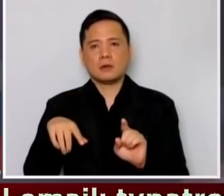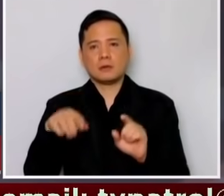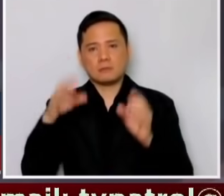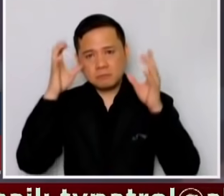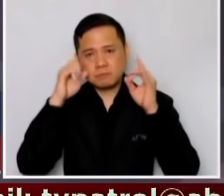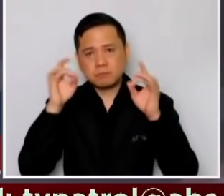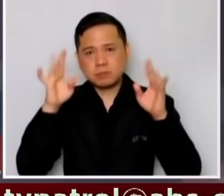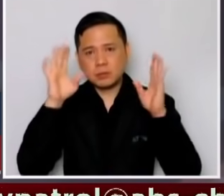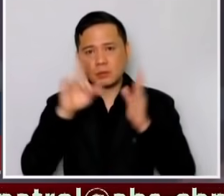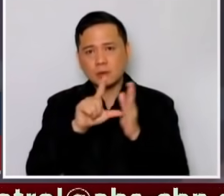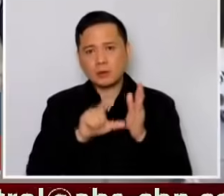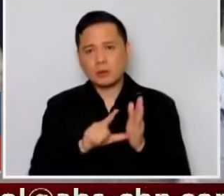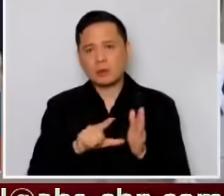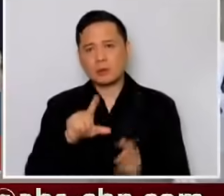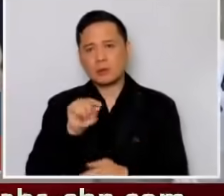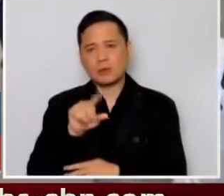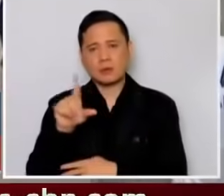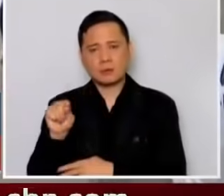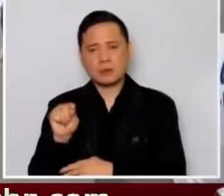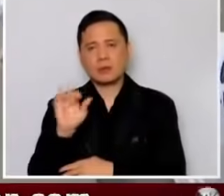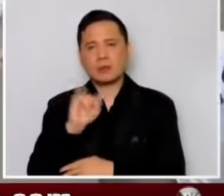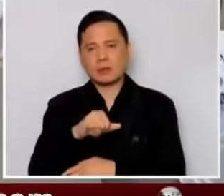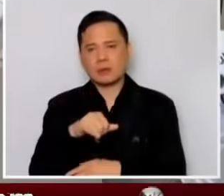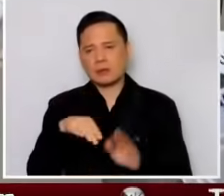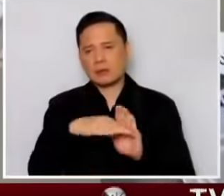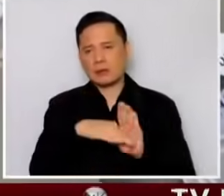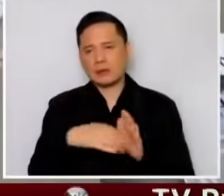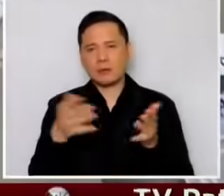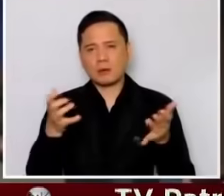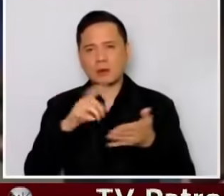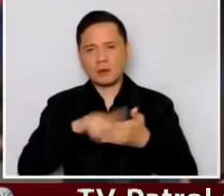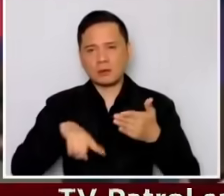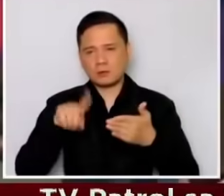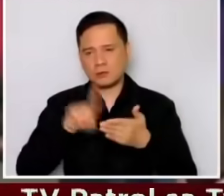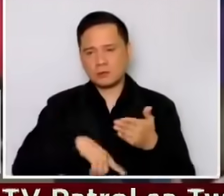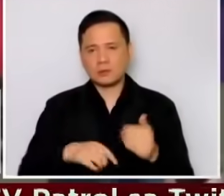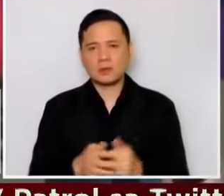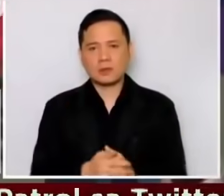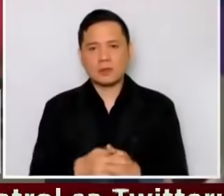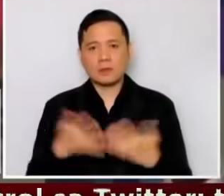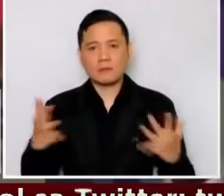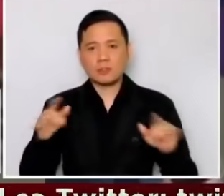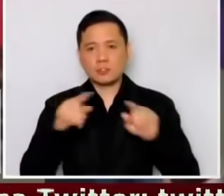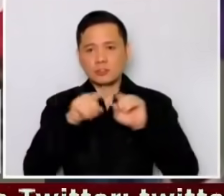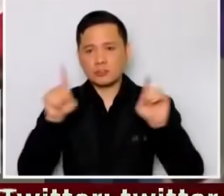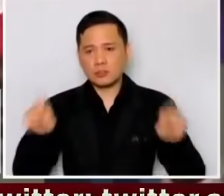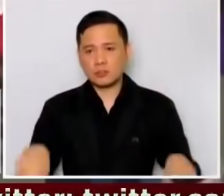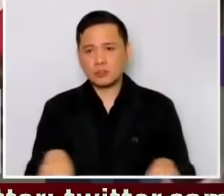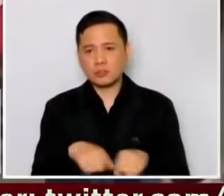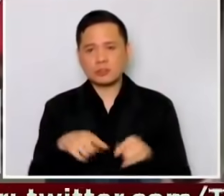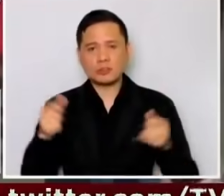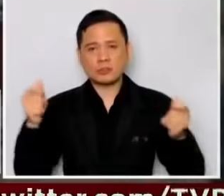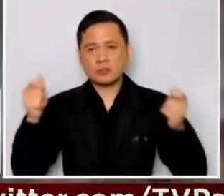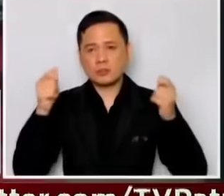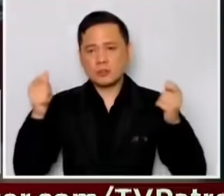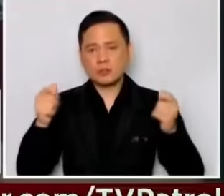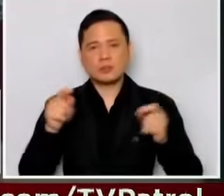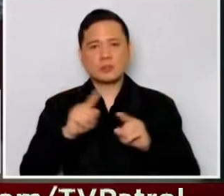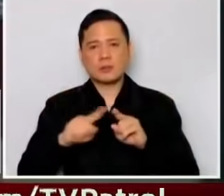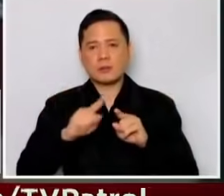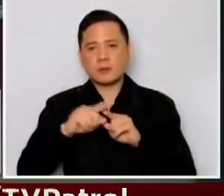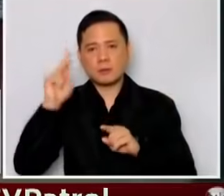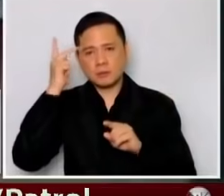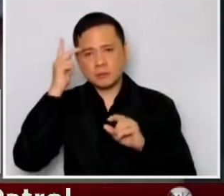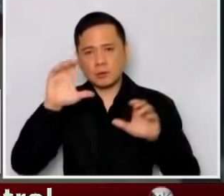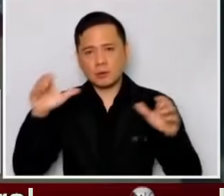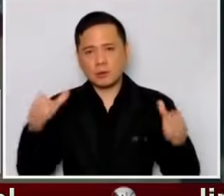2020. Bit-bit ang kanilang mga banner, mariingkinon din ang mga miyembro ng Bayan Muna, Anak Bayan, Gabriela at iba pang mga